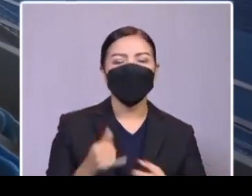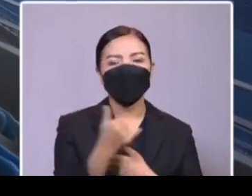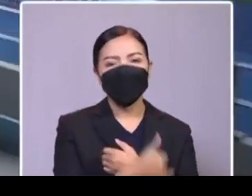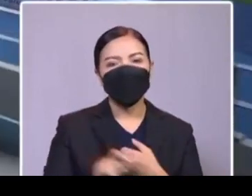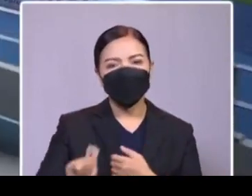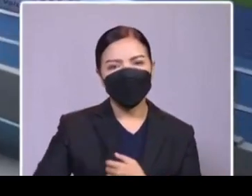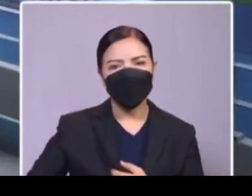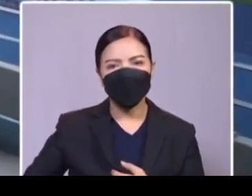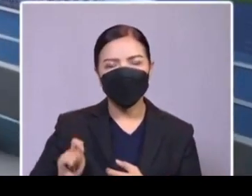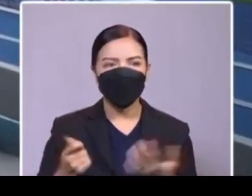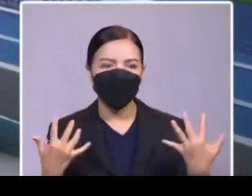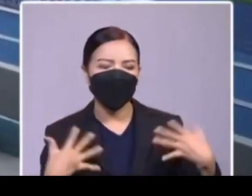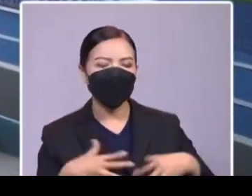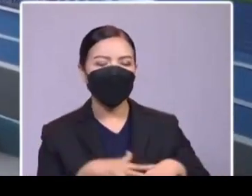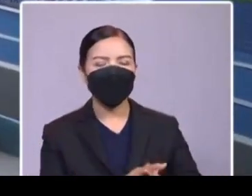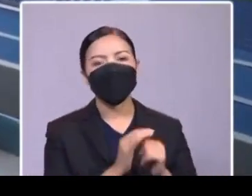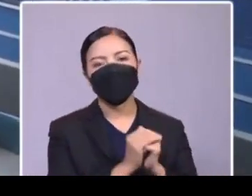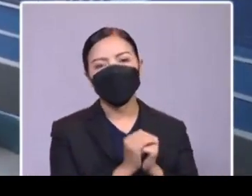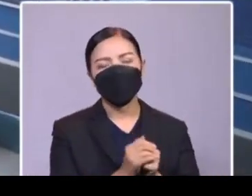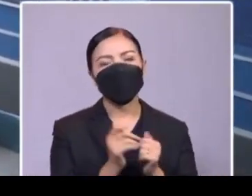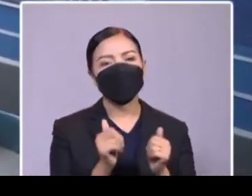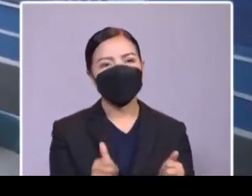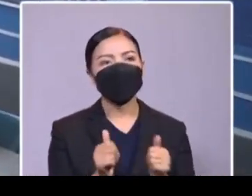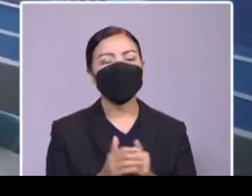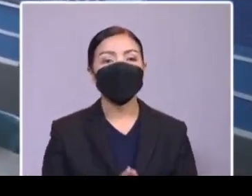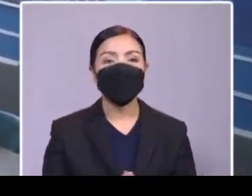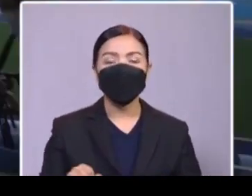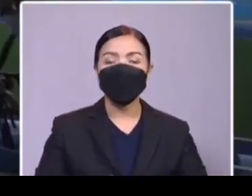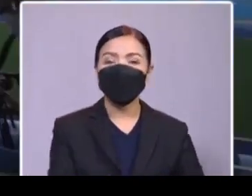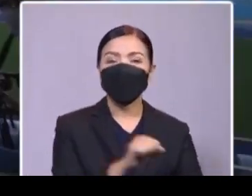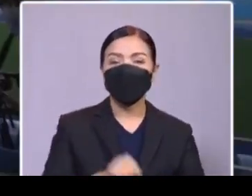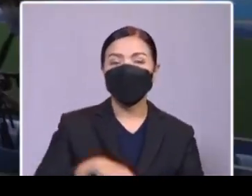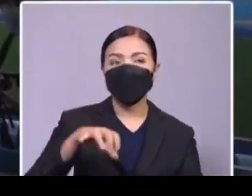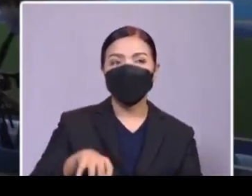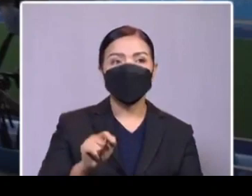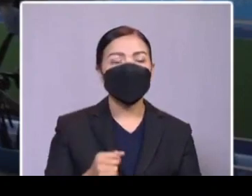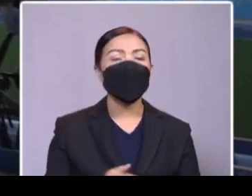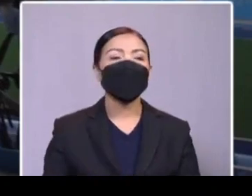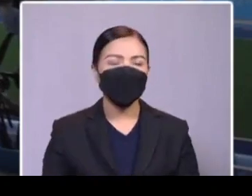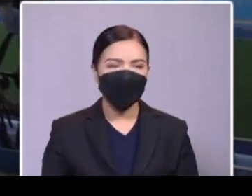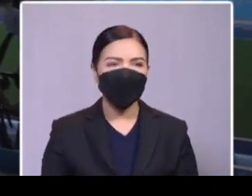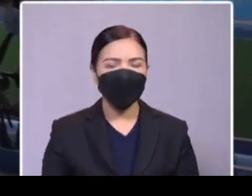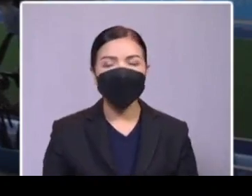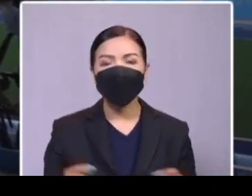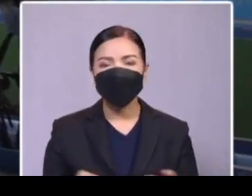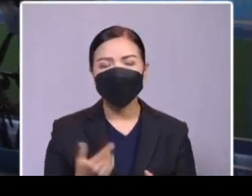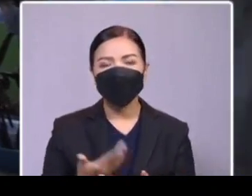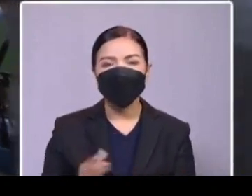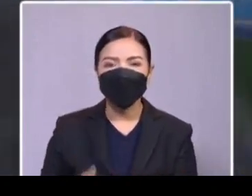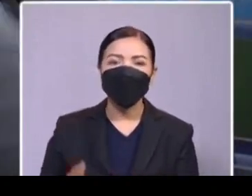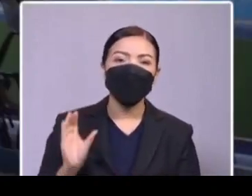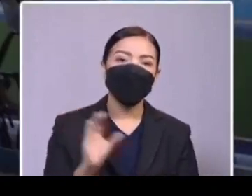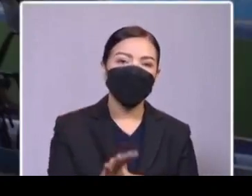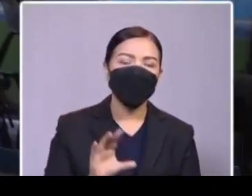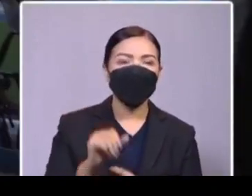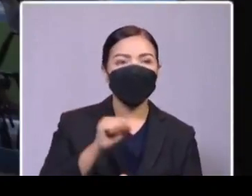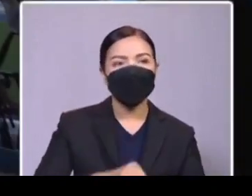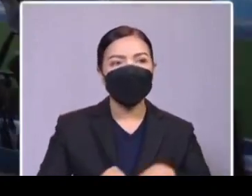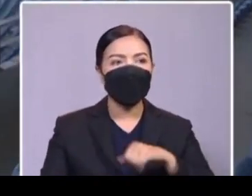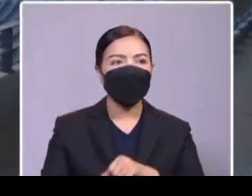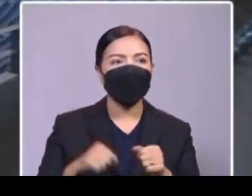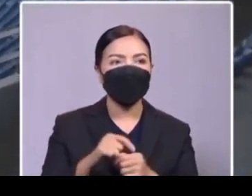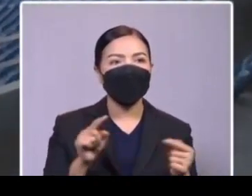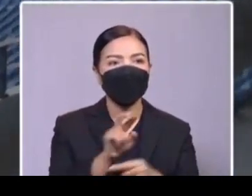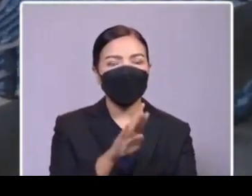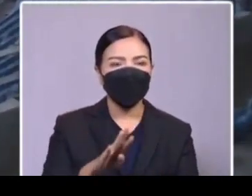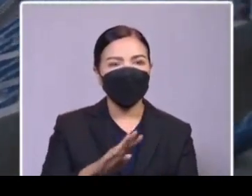กัมพูชาเข้ากันได้อย่างลงตัวซึ่งทราบว่าสนามแห่งนี้ได้รับการช่วยเหลือในการเรื่องของเงินทุนในการก่อสร้างและระบบ